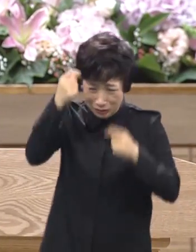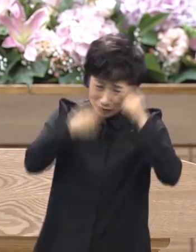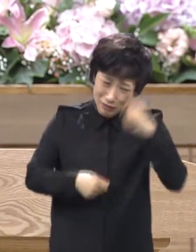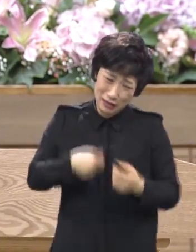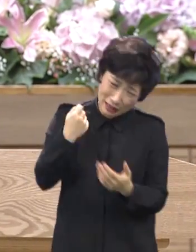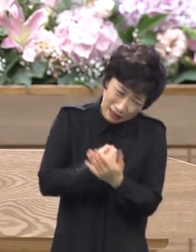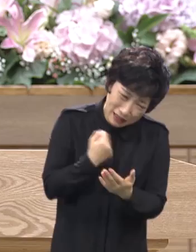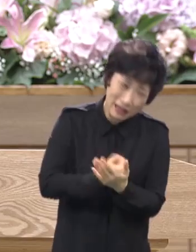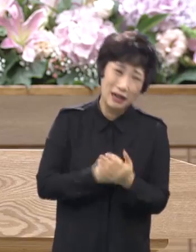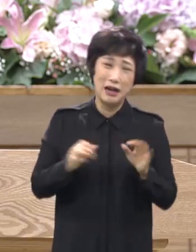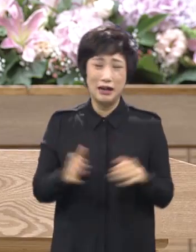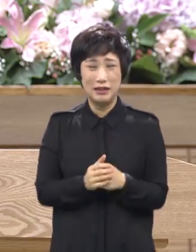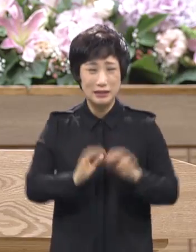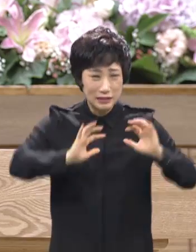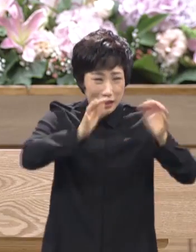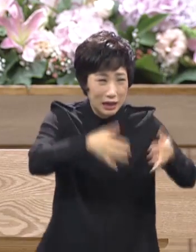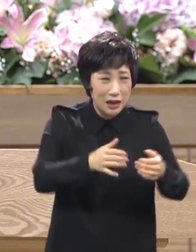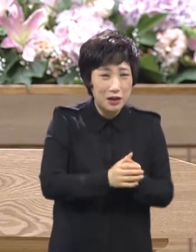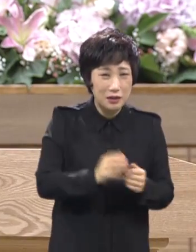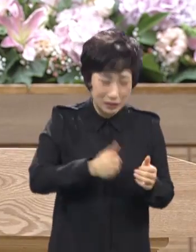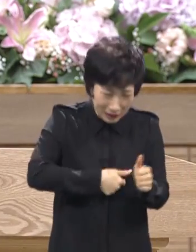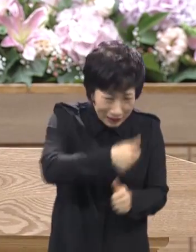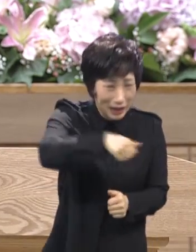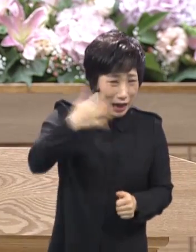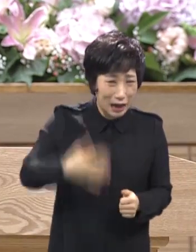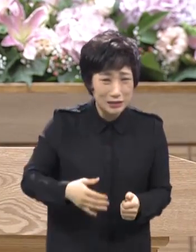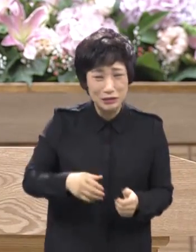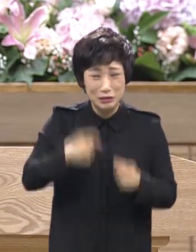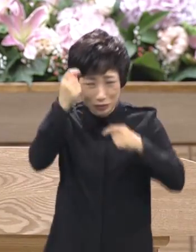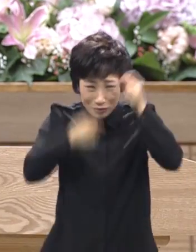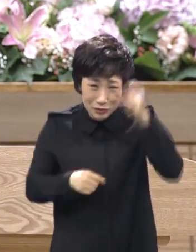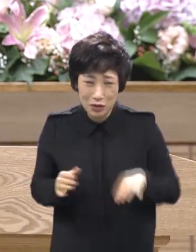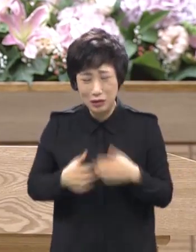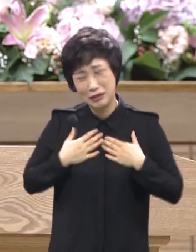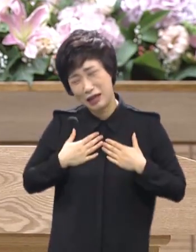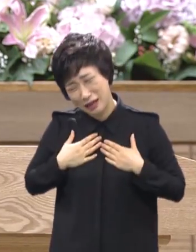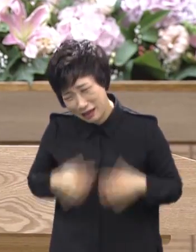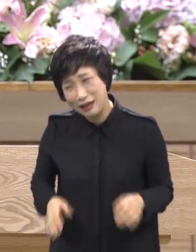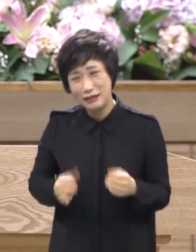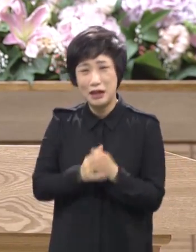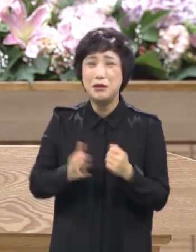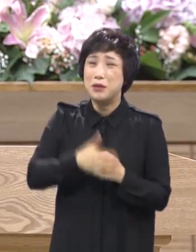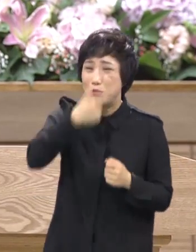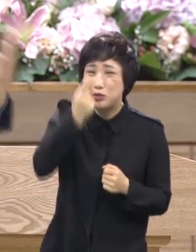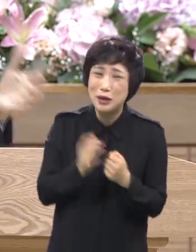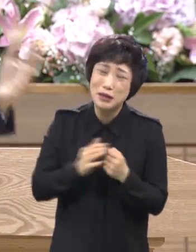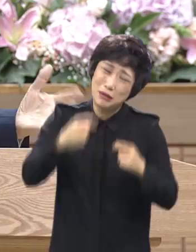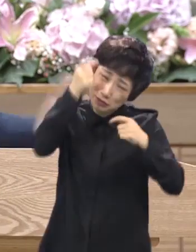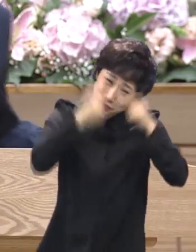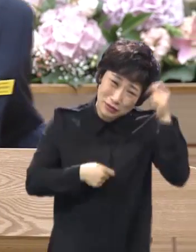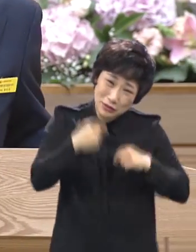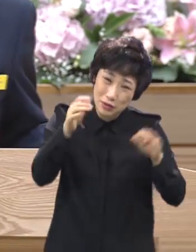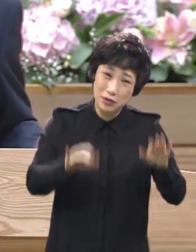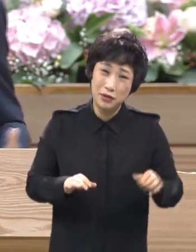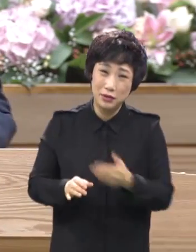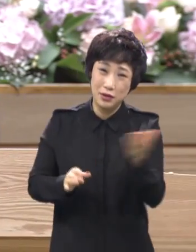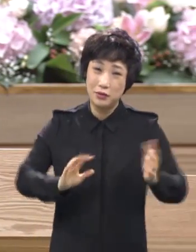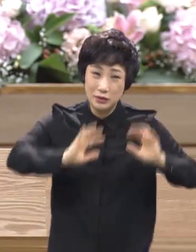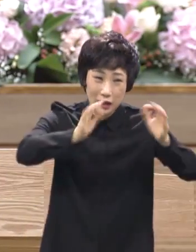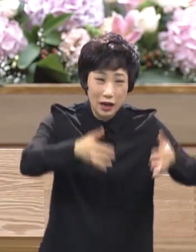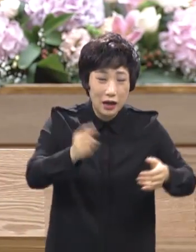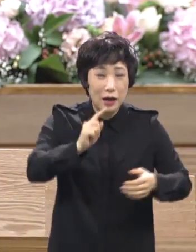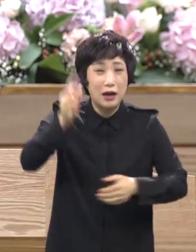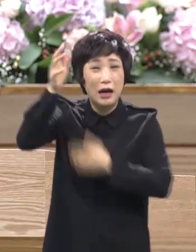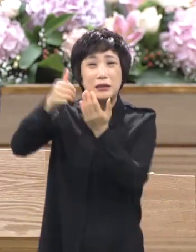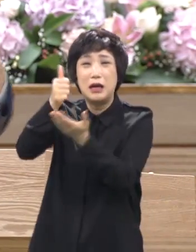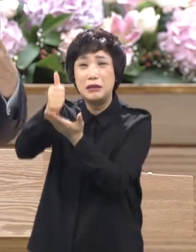세상을 못 이겨서 울고 연약해서 울고 정말로 이 세상에서